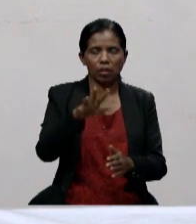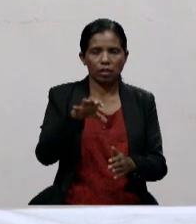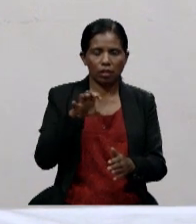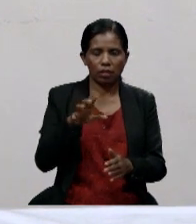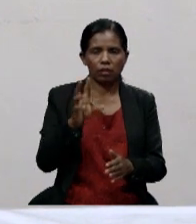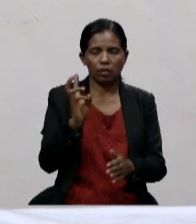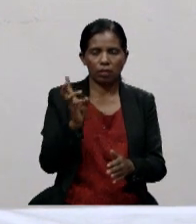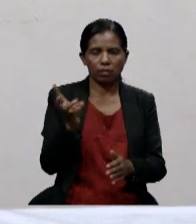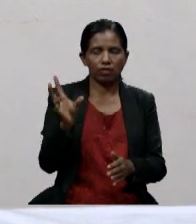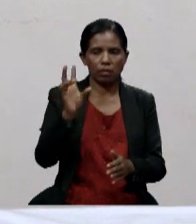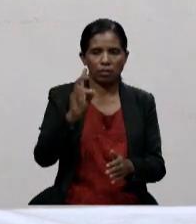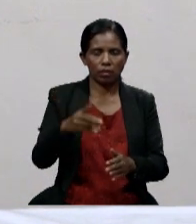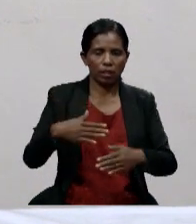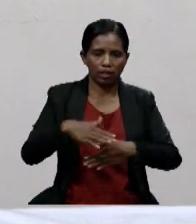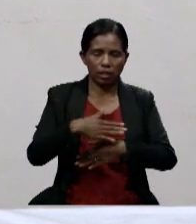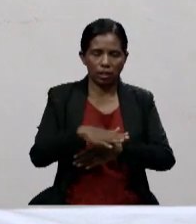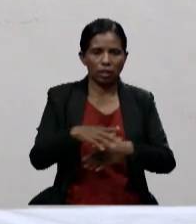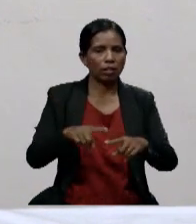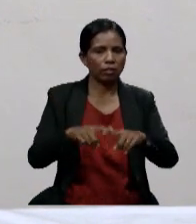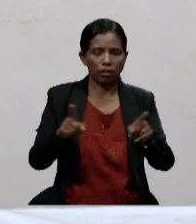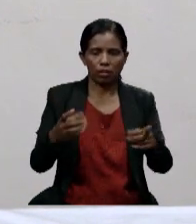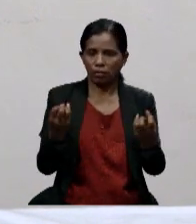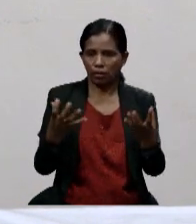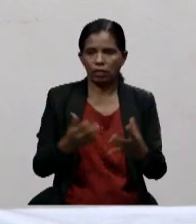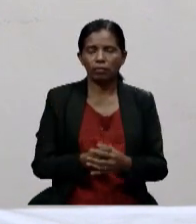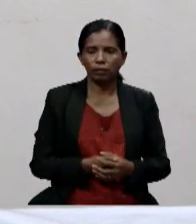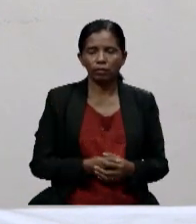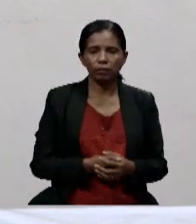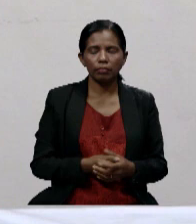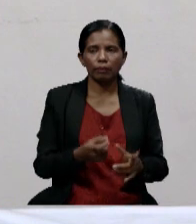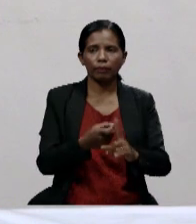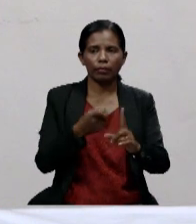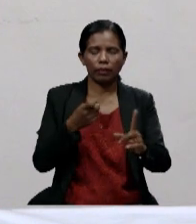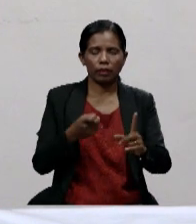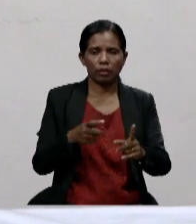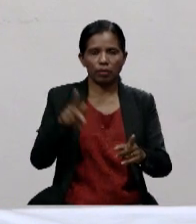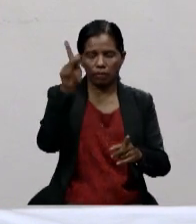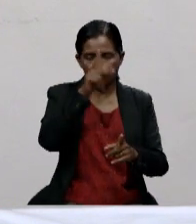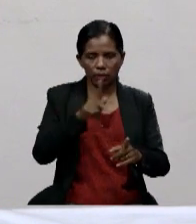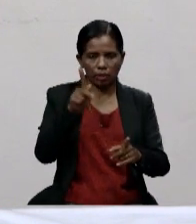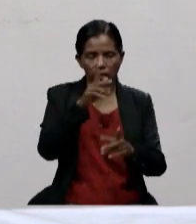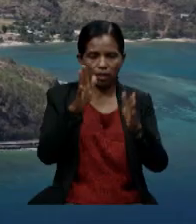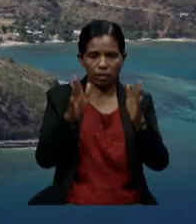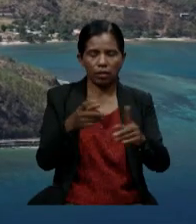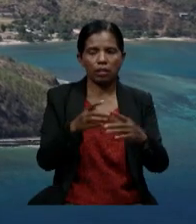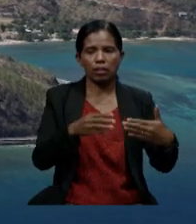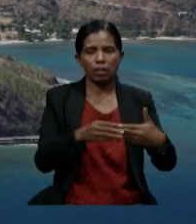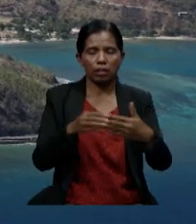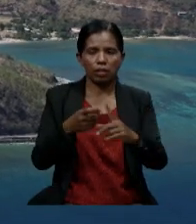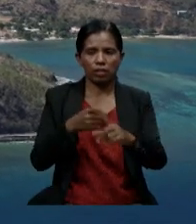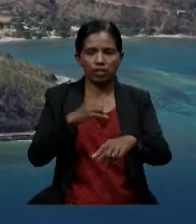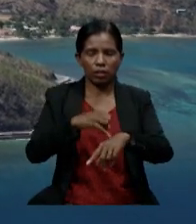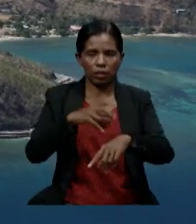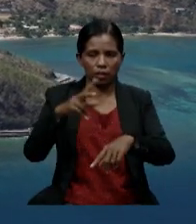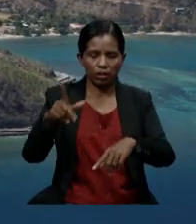367 εσπίσεις κοράλ. Ήταν όσοι πεσκίζαντορ σερνεβε και λίδερα όσοι Conservation